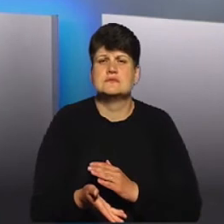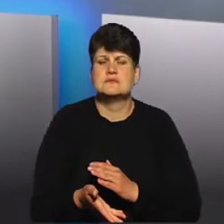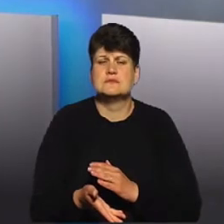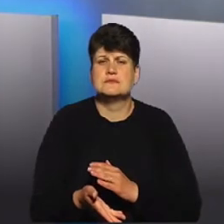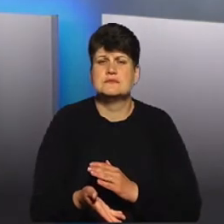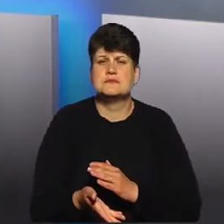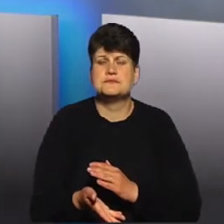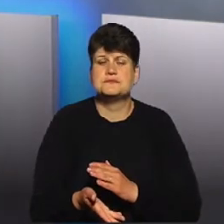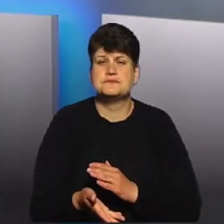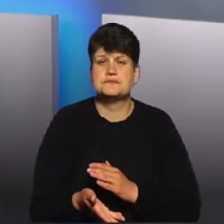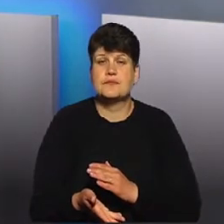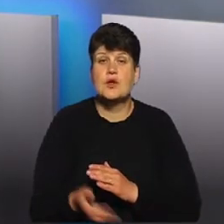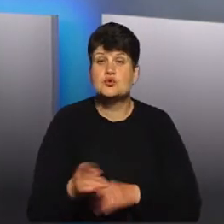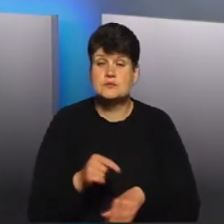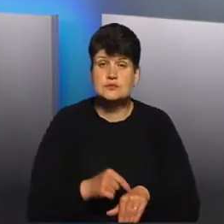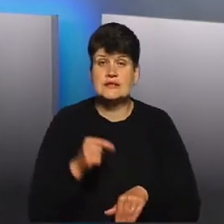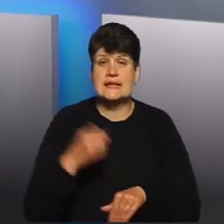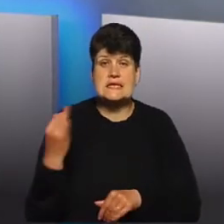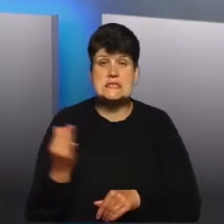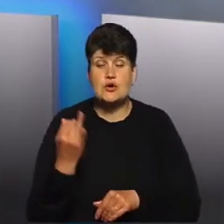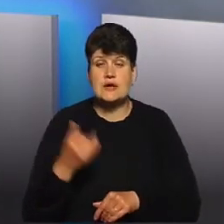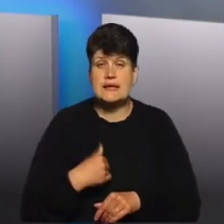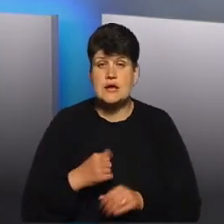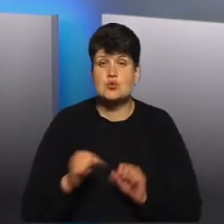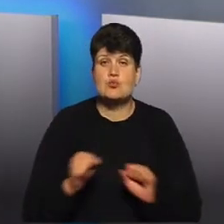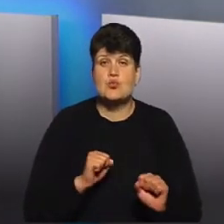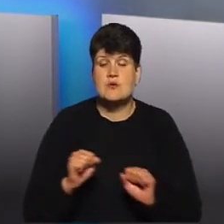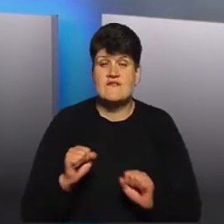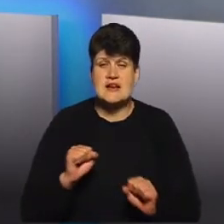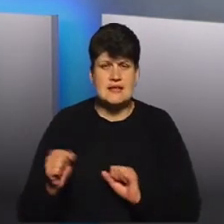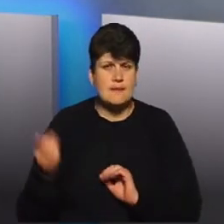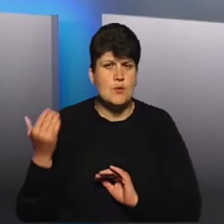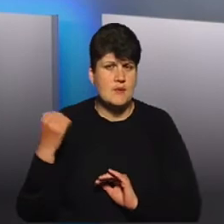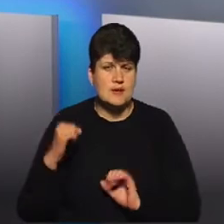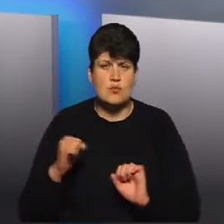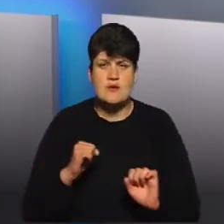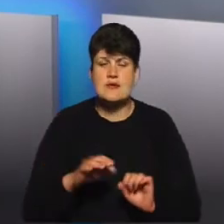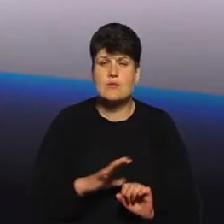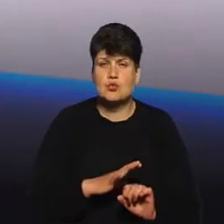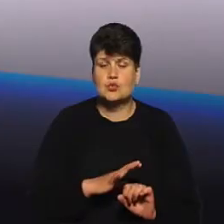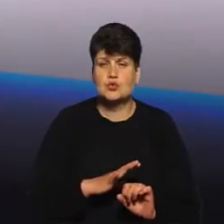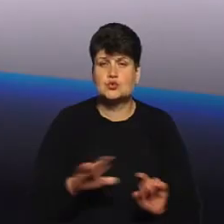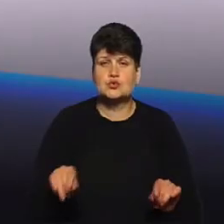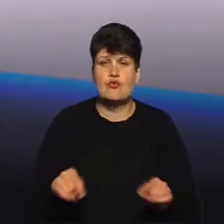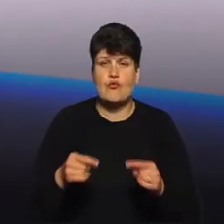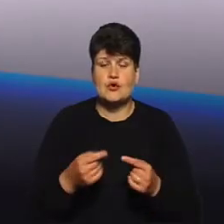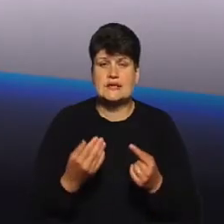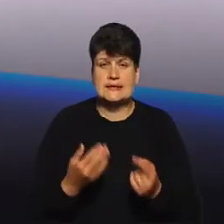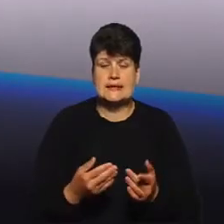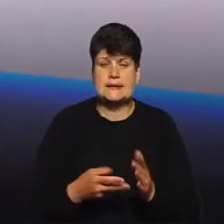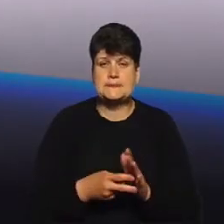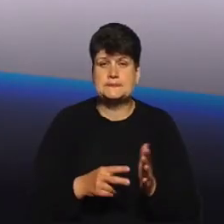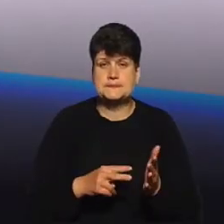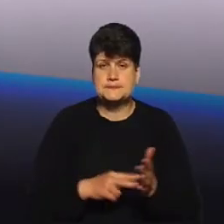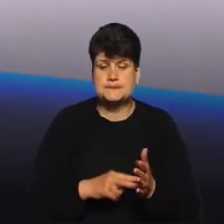торкнутися історії, нашим управлінням, попереднім управлінням було створено такий стратегічний проект, стратегічний план,